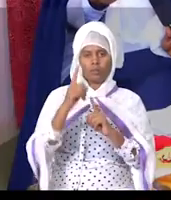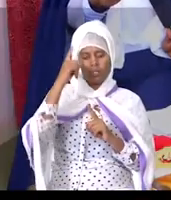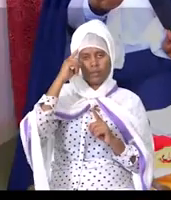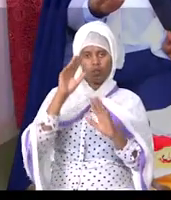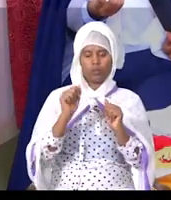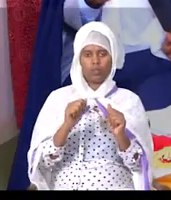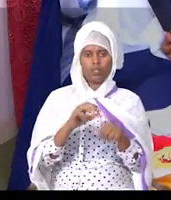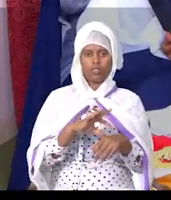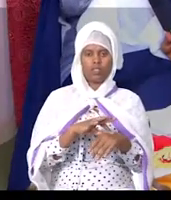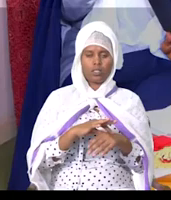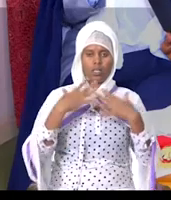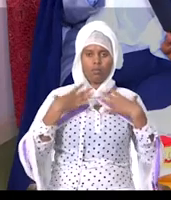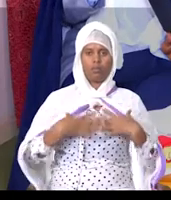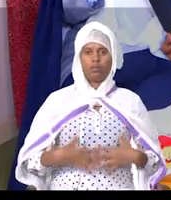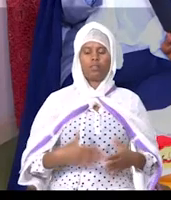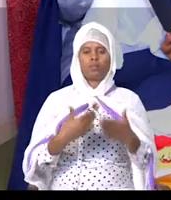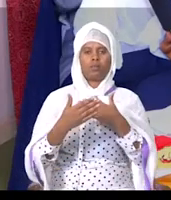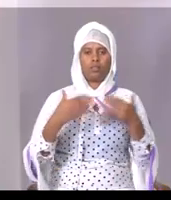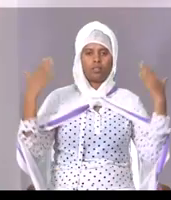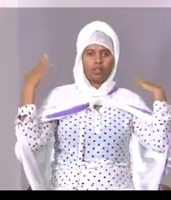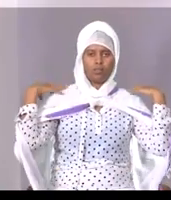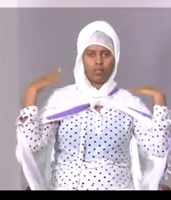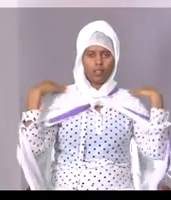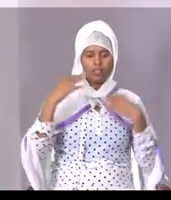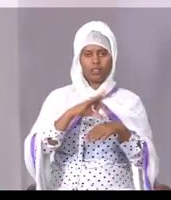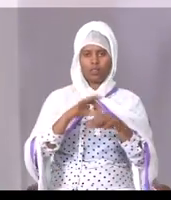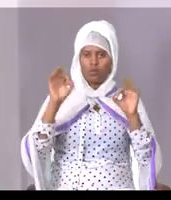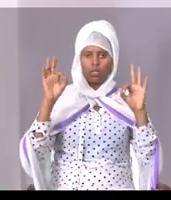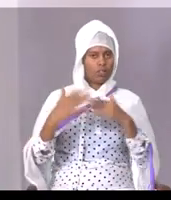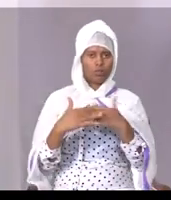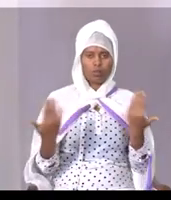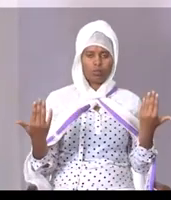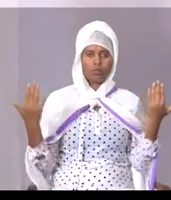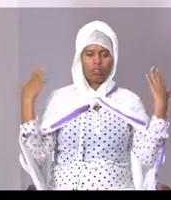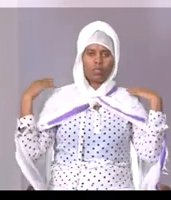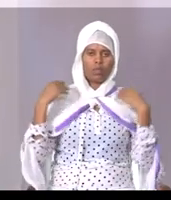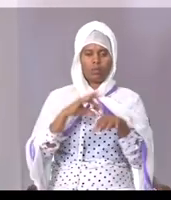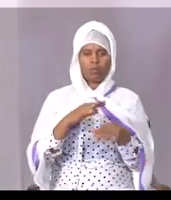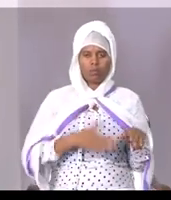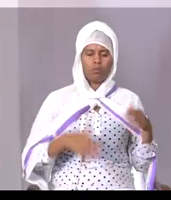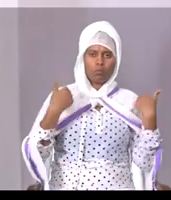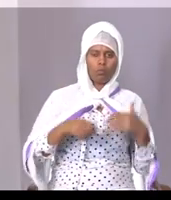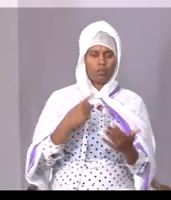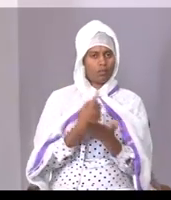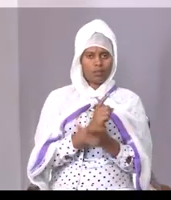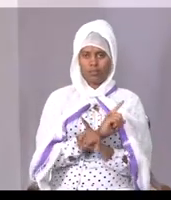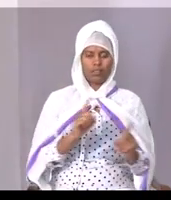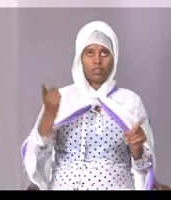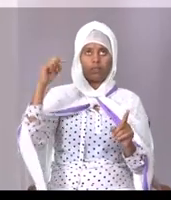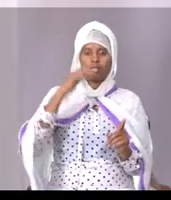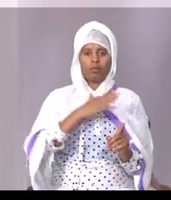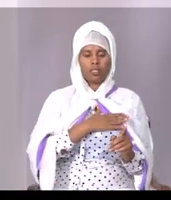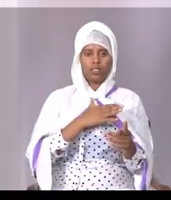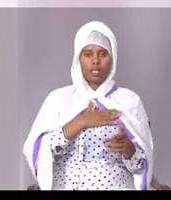ذا عند حيلنا غنا سغا بملباسيو نابنت ملائكه سغا يقولوا من كريستوس عم لهنا سغا لبسي ملائكه محمد مدما يومات يقولوا من